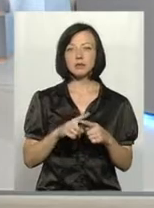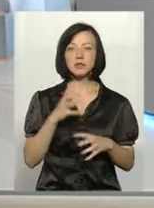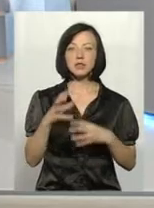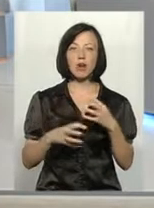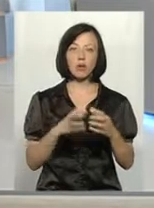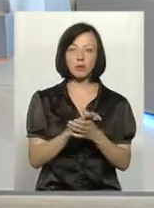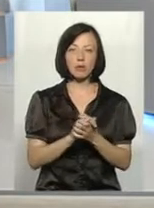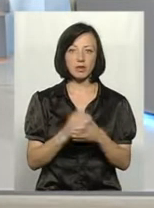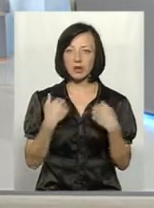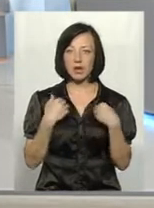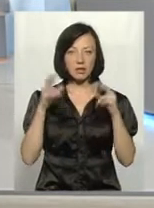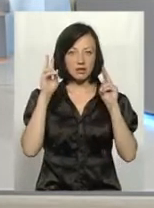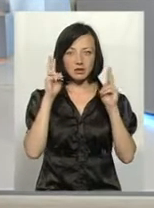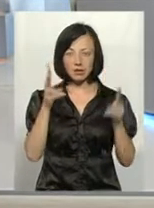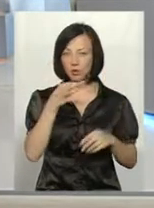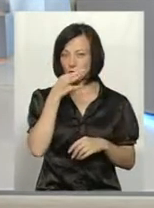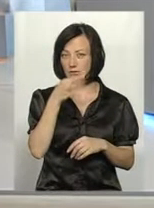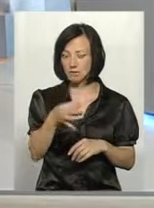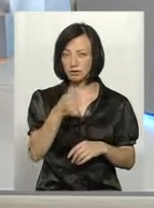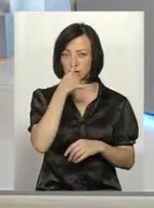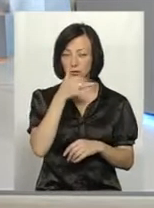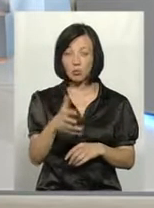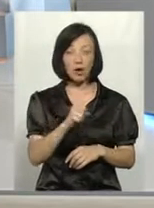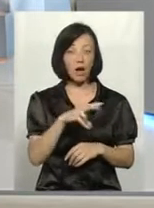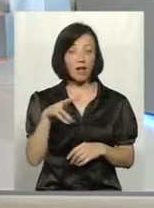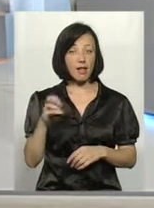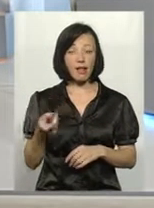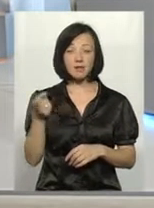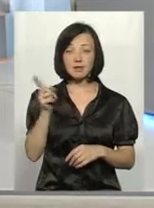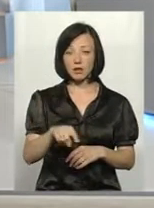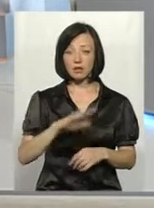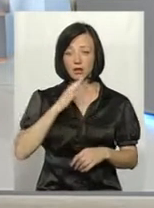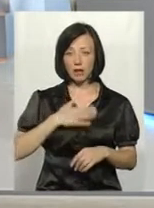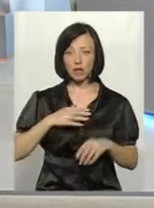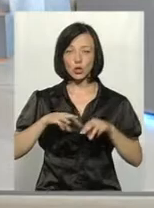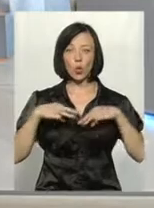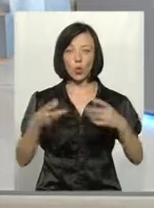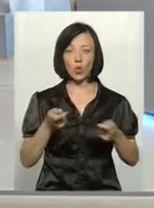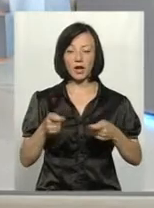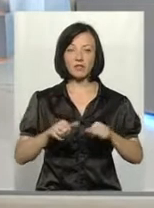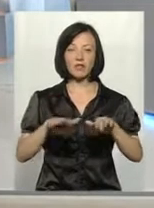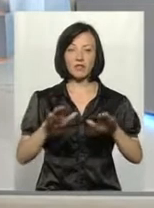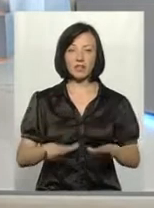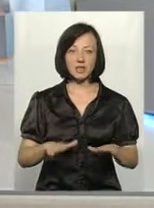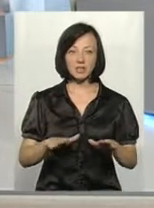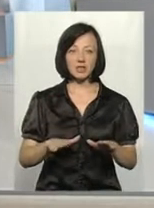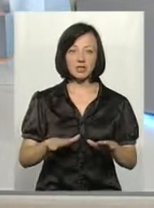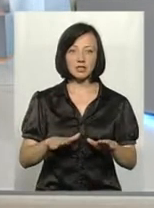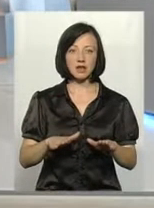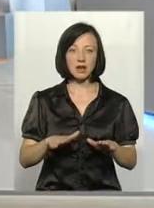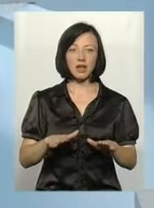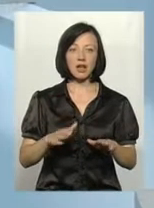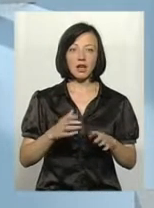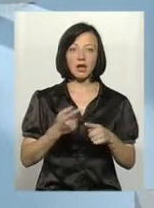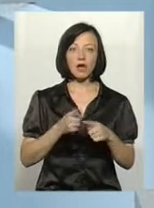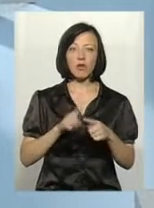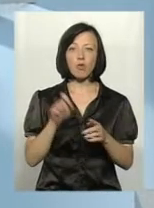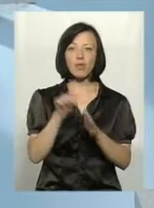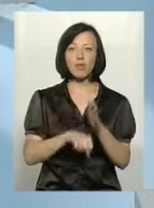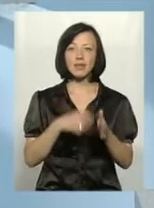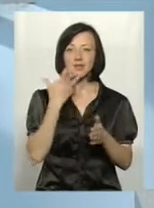я не можу це сказати, але те, що наш уряд вирішив зарізати курку, яка несе яйця, це